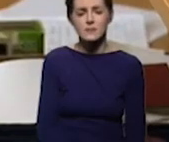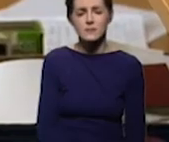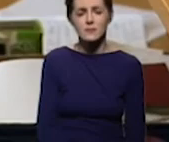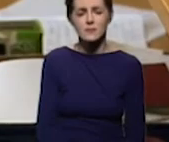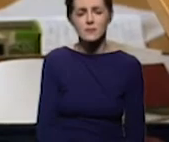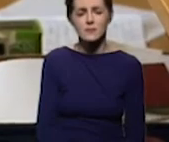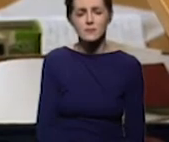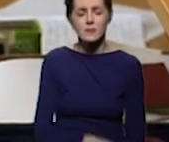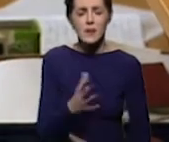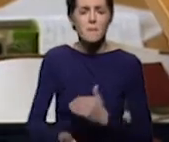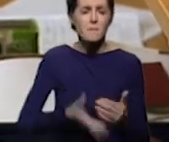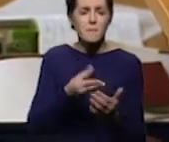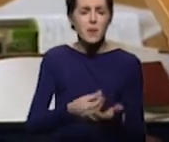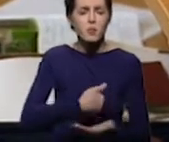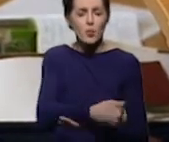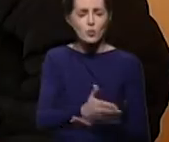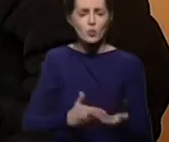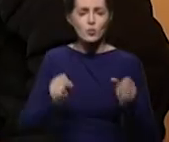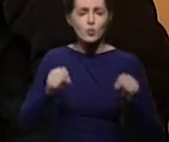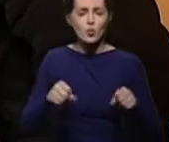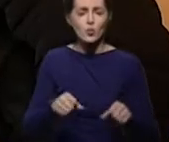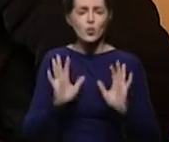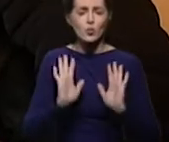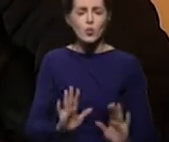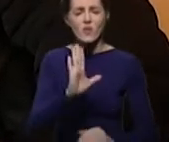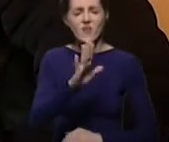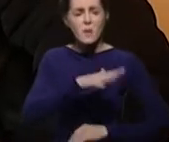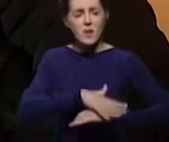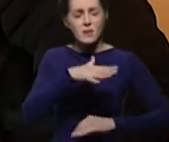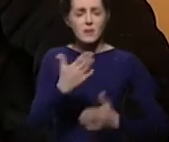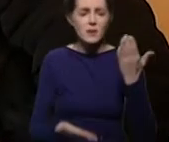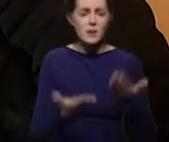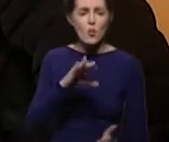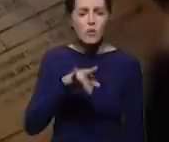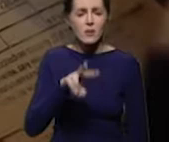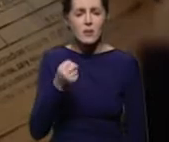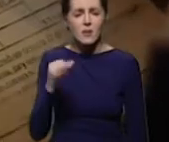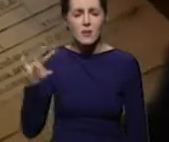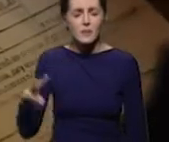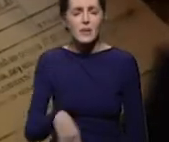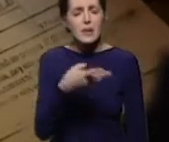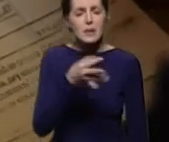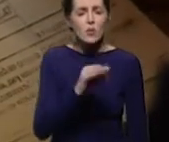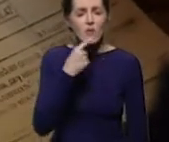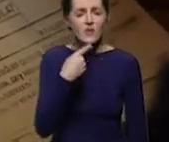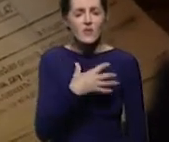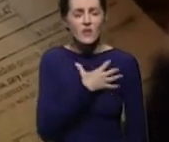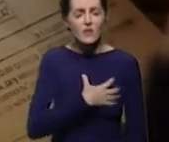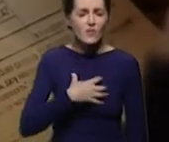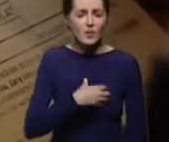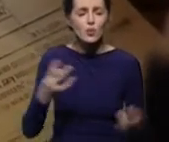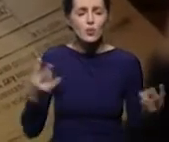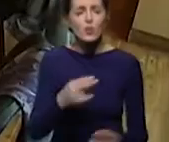Сплатити за послуги, як раніше, абоненти зможуть у банках чи онлайн. Проте, наголошують комунальники, важливо